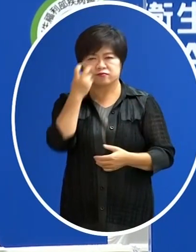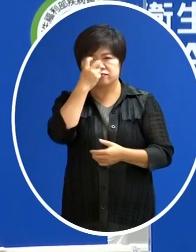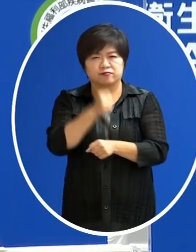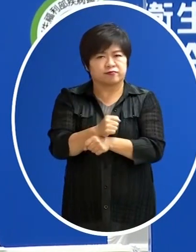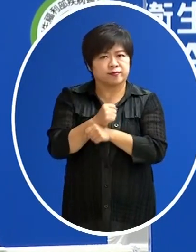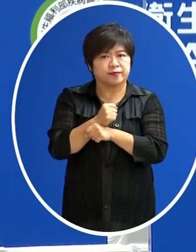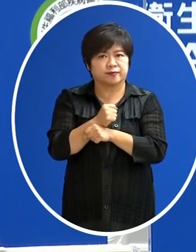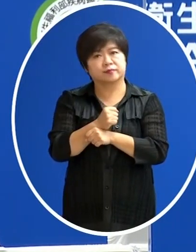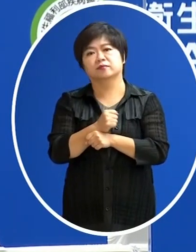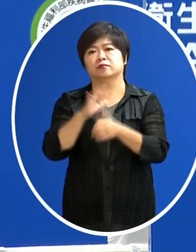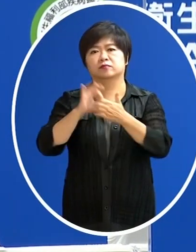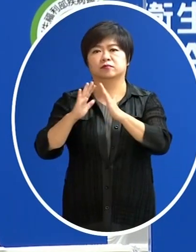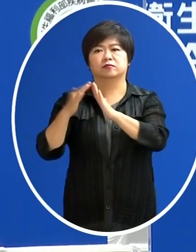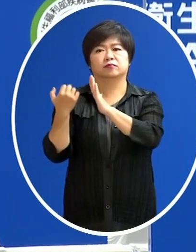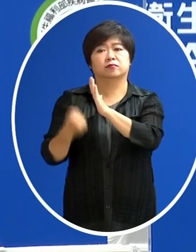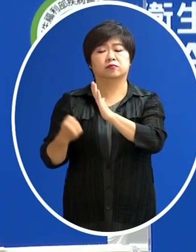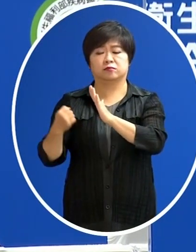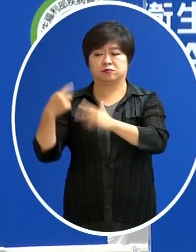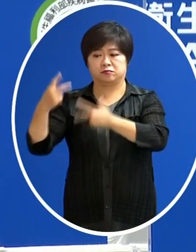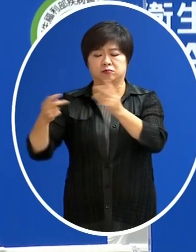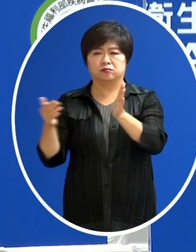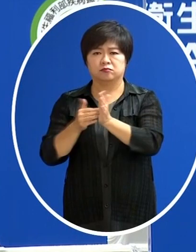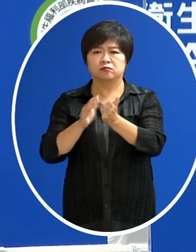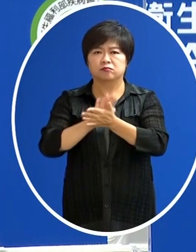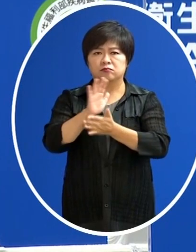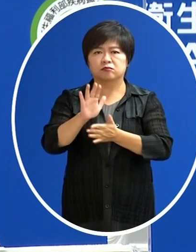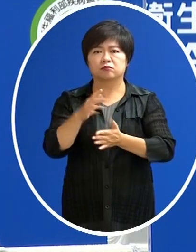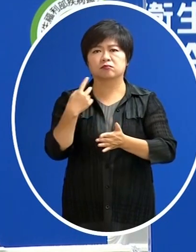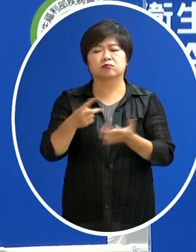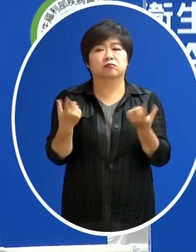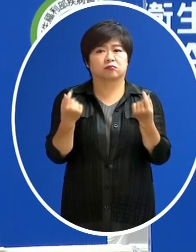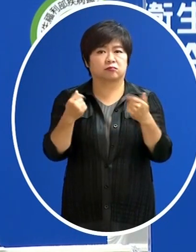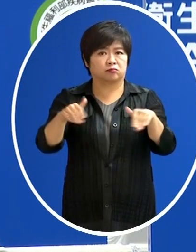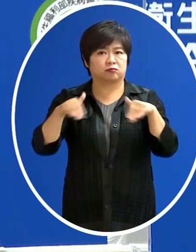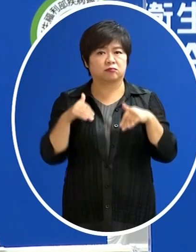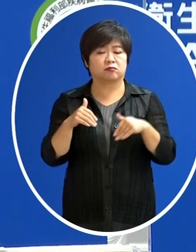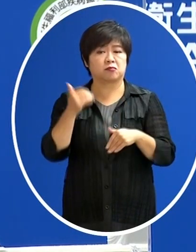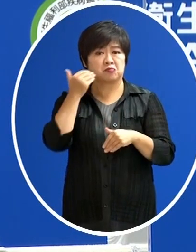成之后，那请还是尽量少出入，非必要不要出入